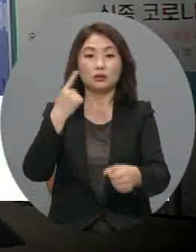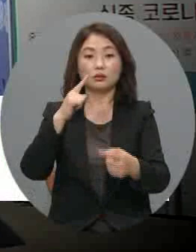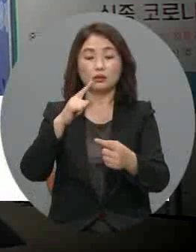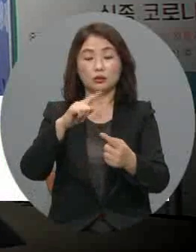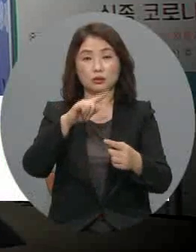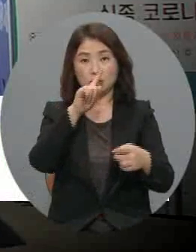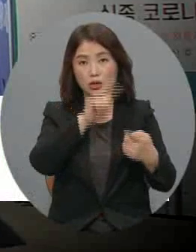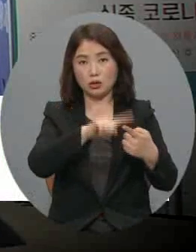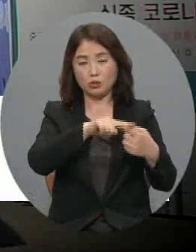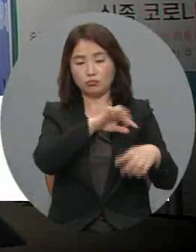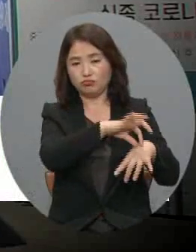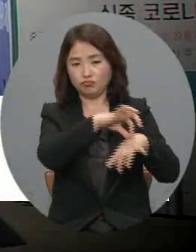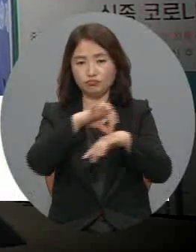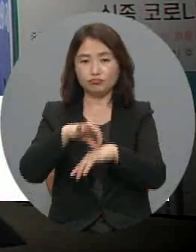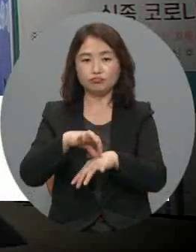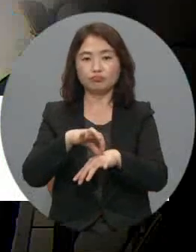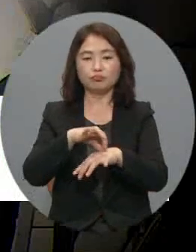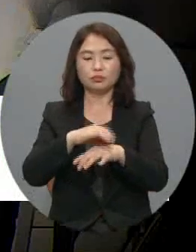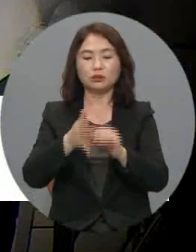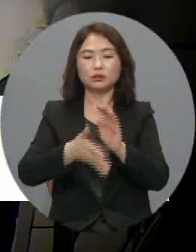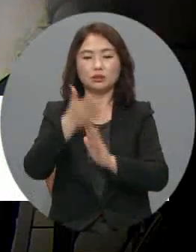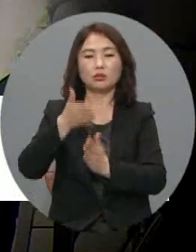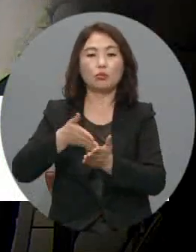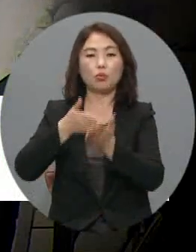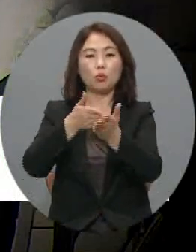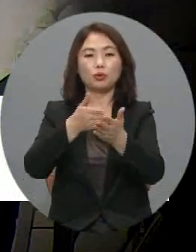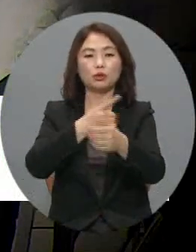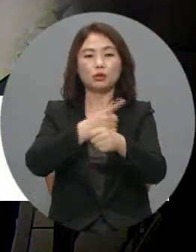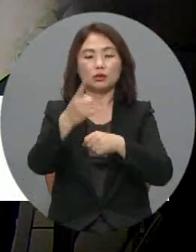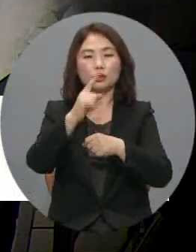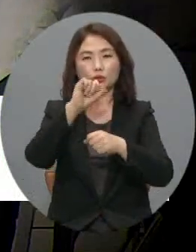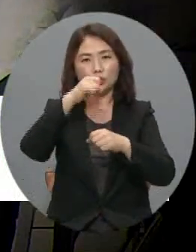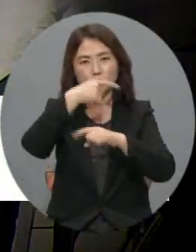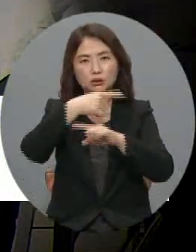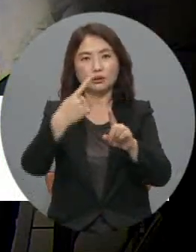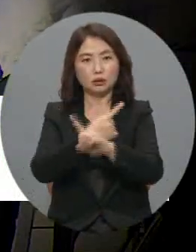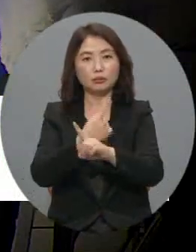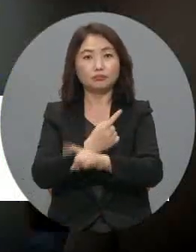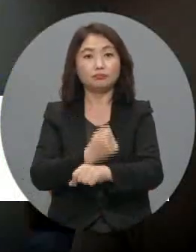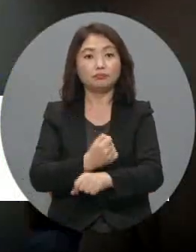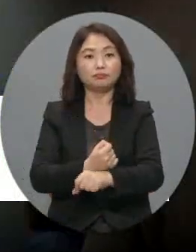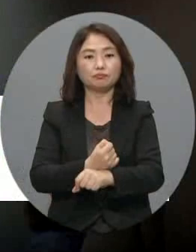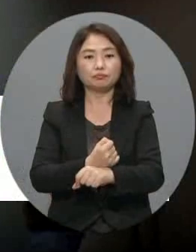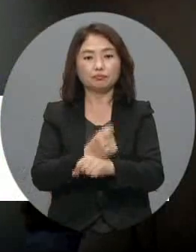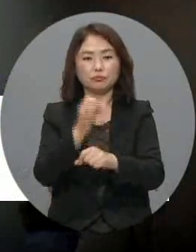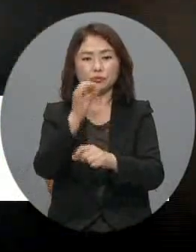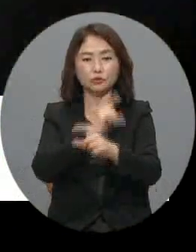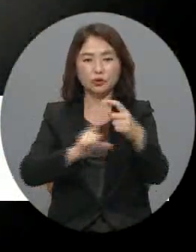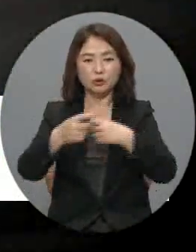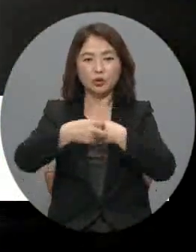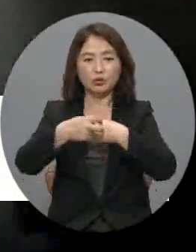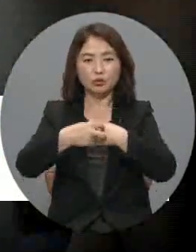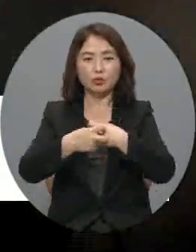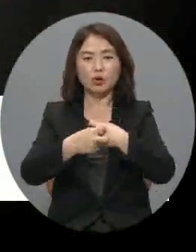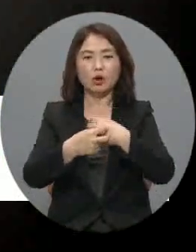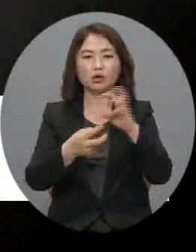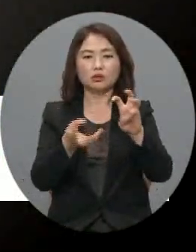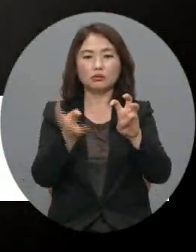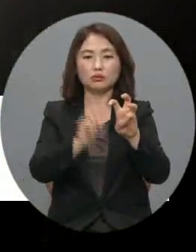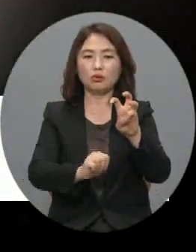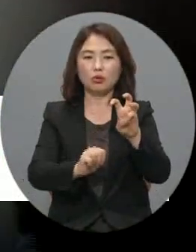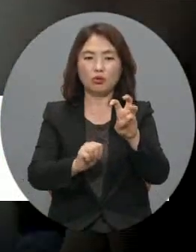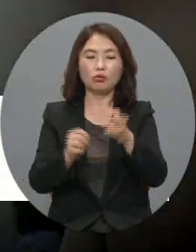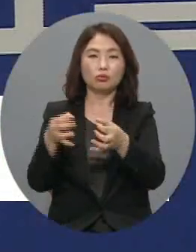걸로 시장에까지 다 보관해가지고 내년 초에 저희 추경을 하거든요. 지금 우리 추가적으로 대구 의료원에 또 30억